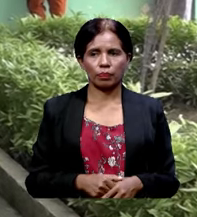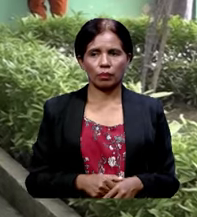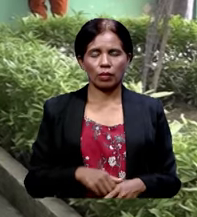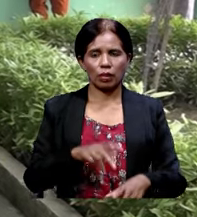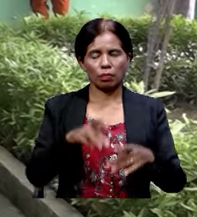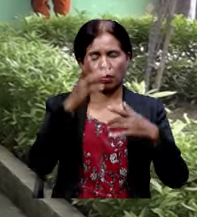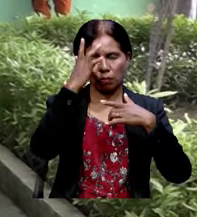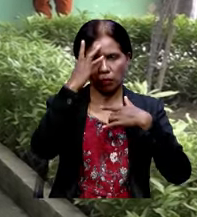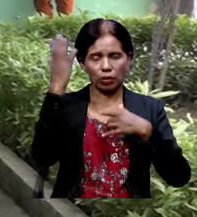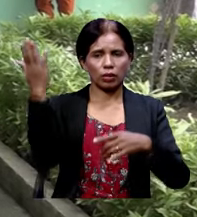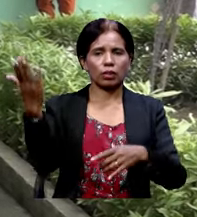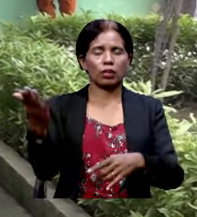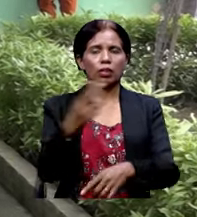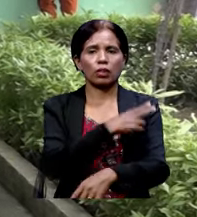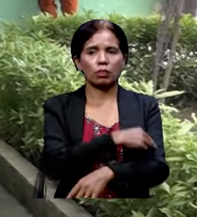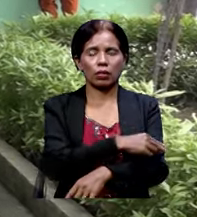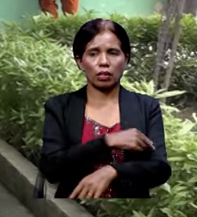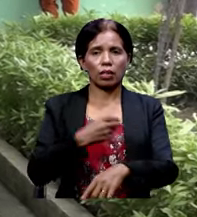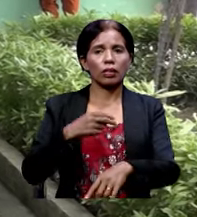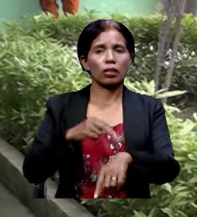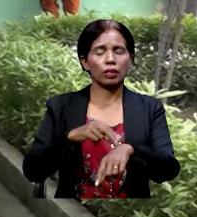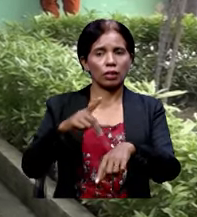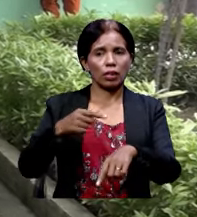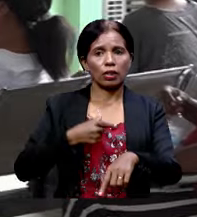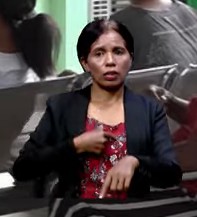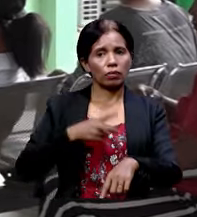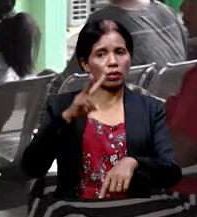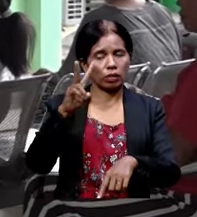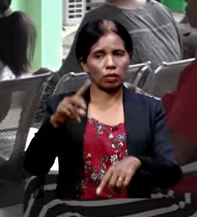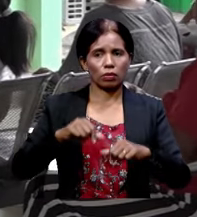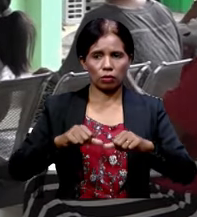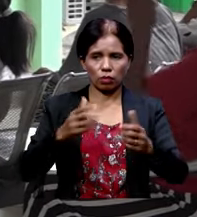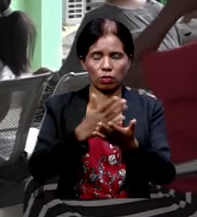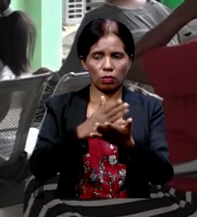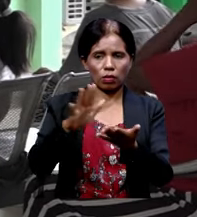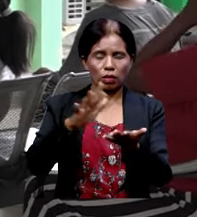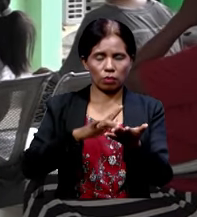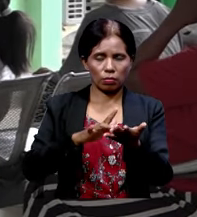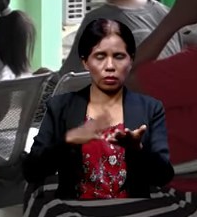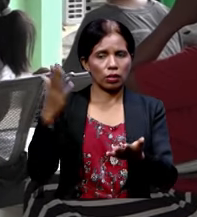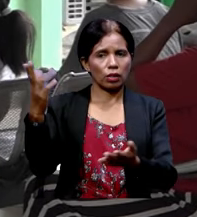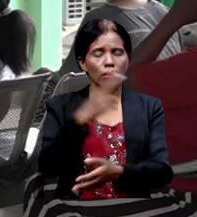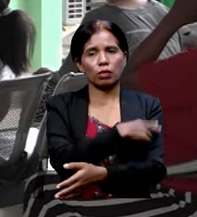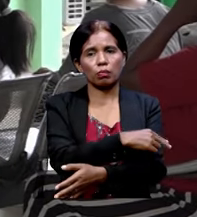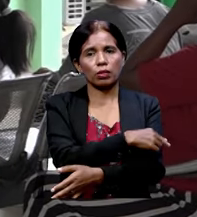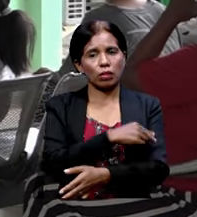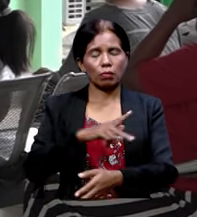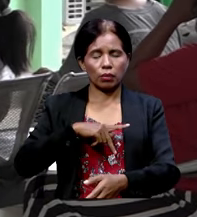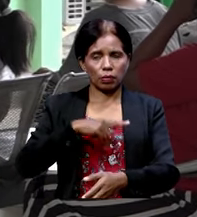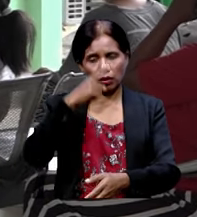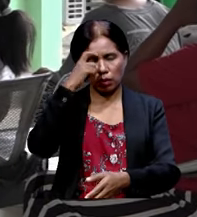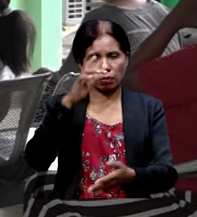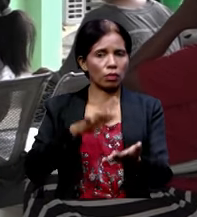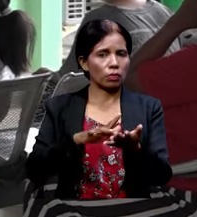Paciente ne behalo tratamento i Hospital Nasional Gi de Valadares continua sosa ai moruk ia farmasia privado tamba stok ai moruk i hospital